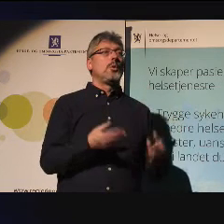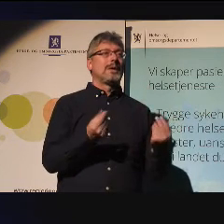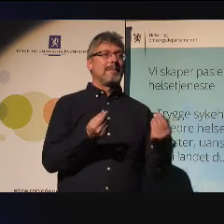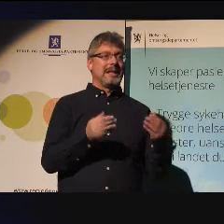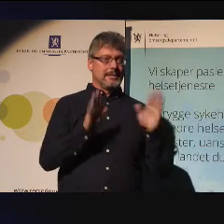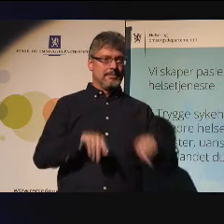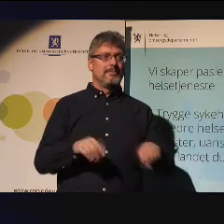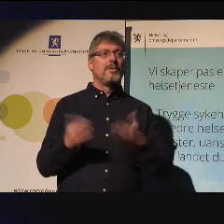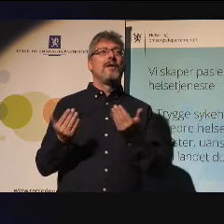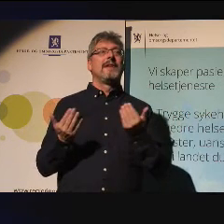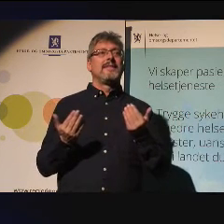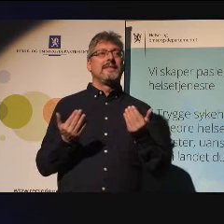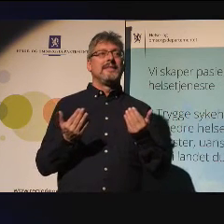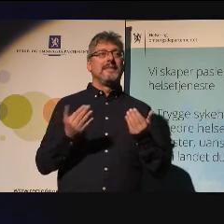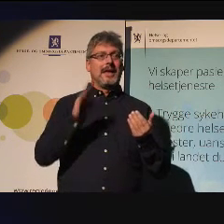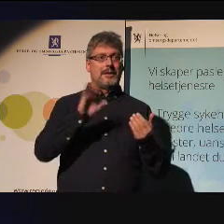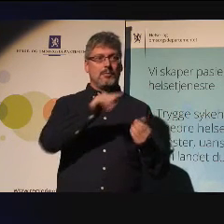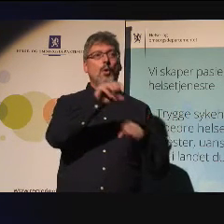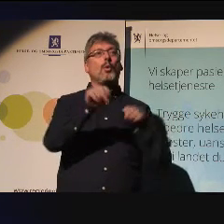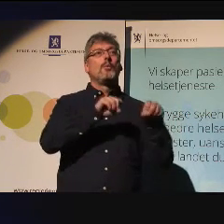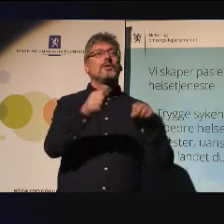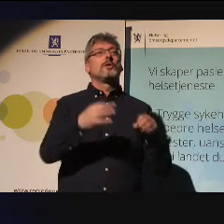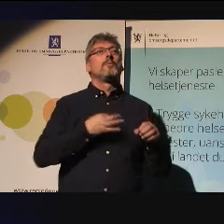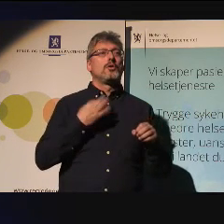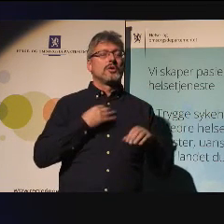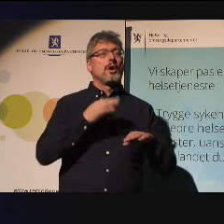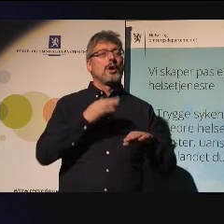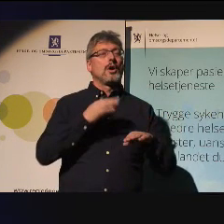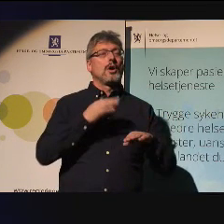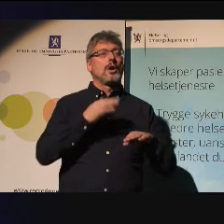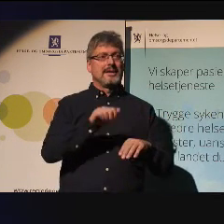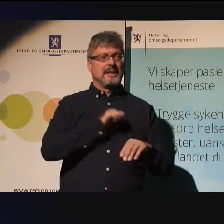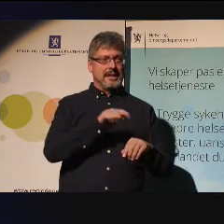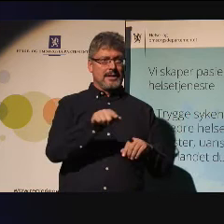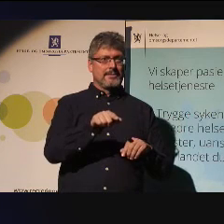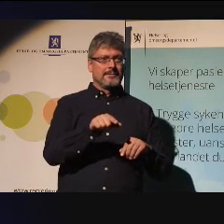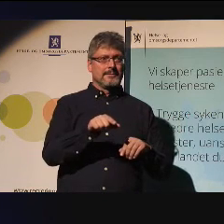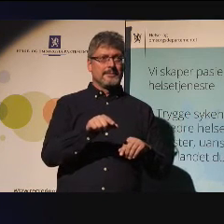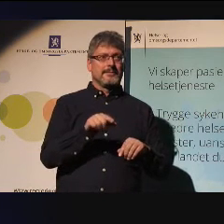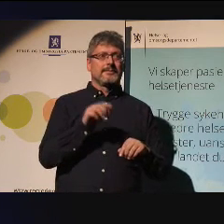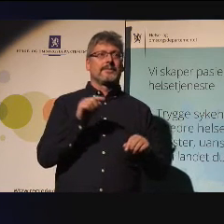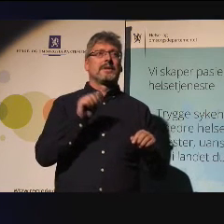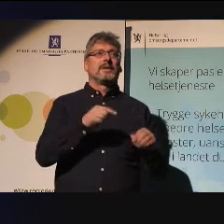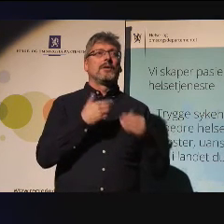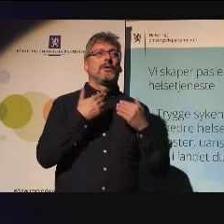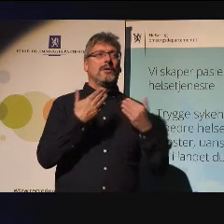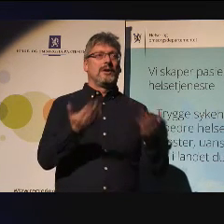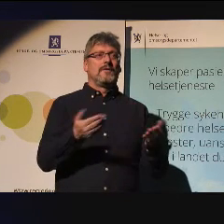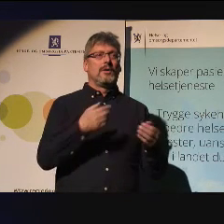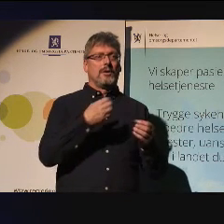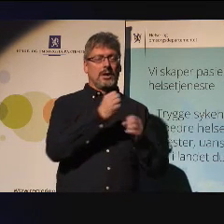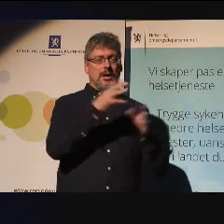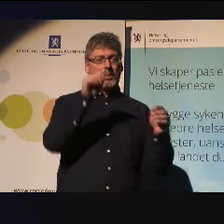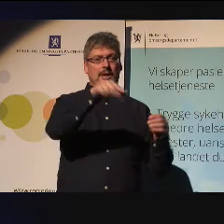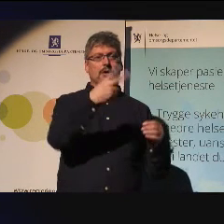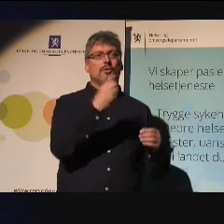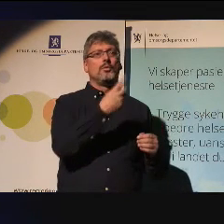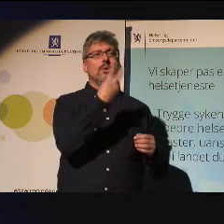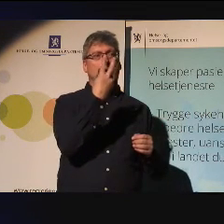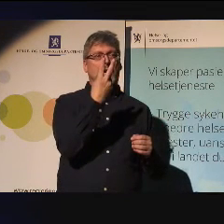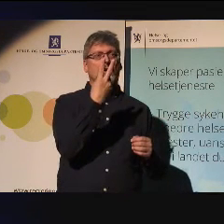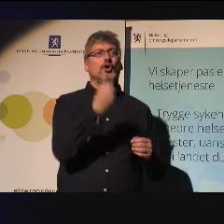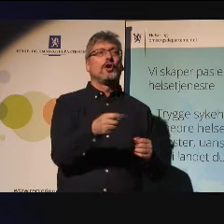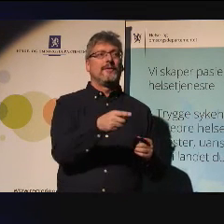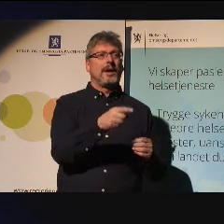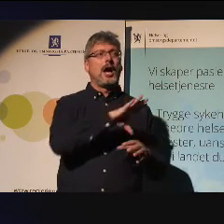kommunene som ønsker og forbereder seg på det som blir et klart lovkrav i 2020. Alle kommuner skal